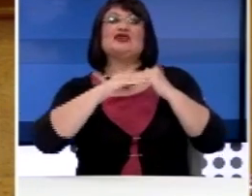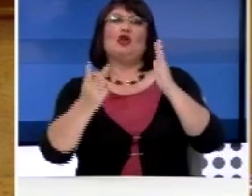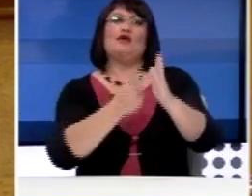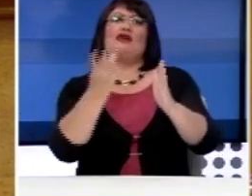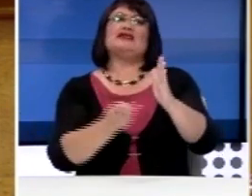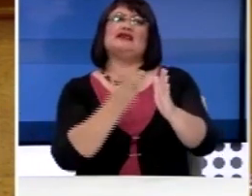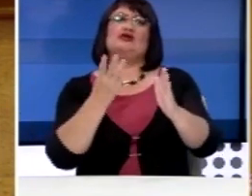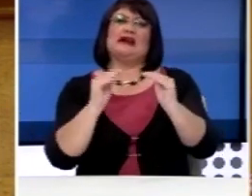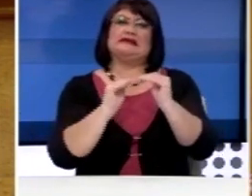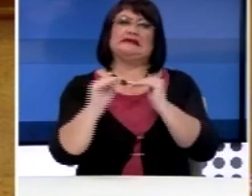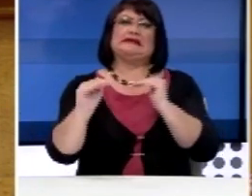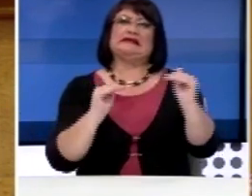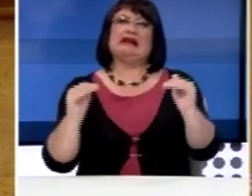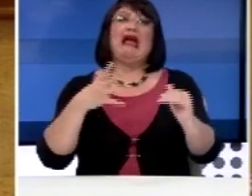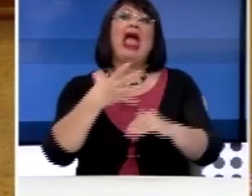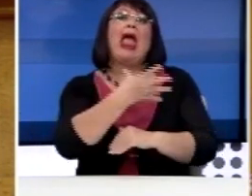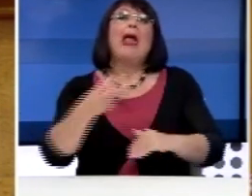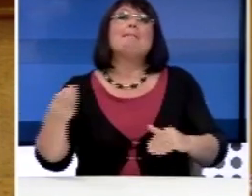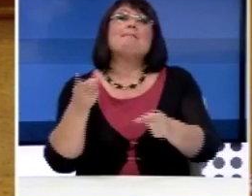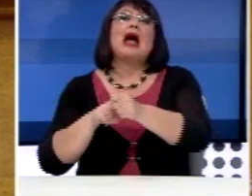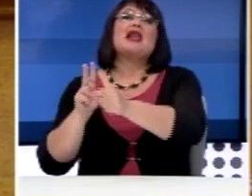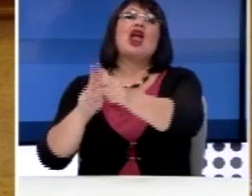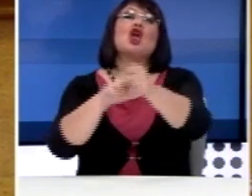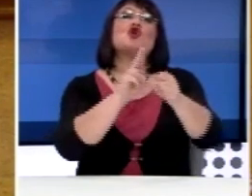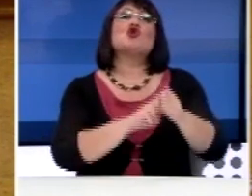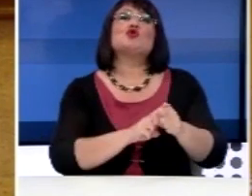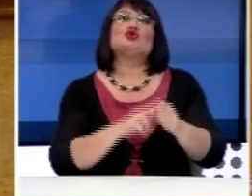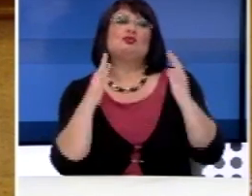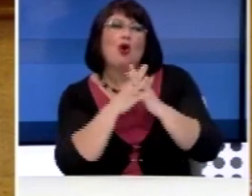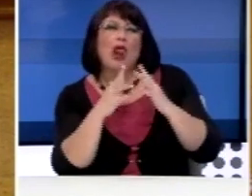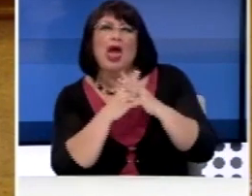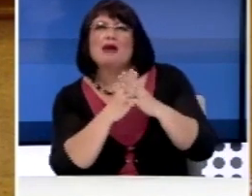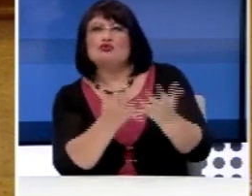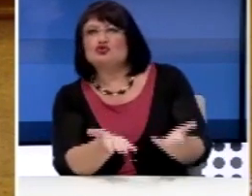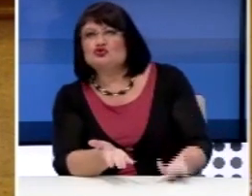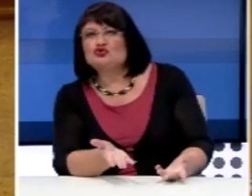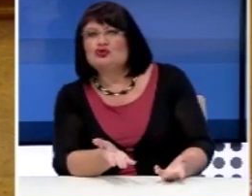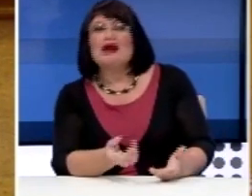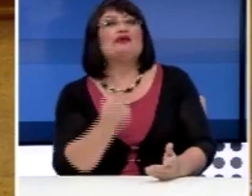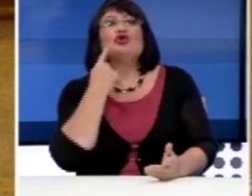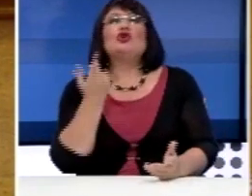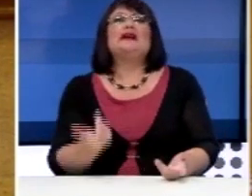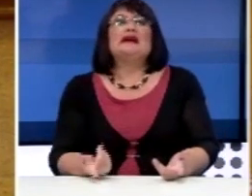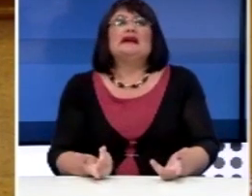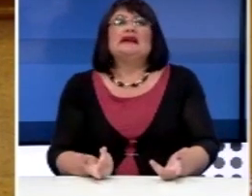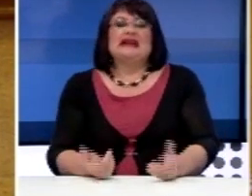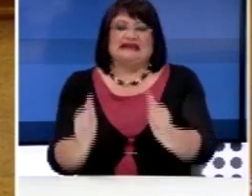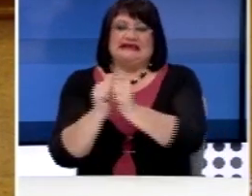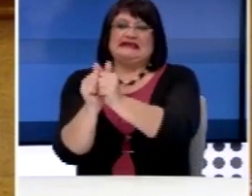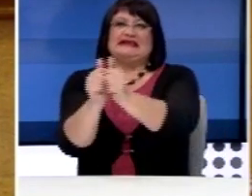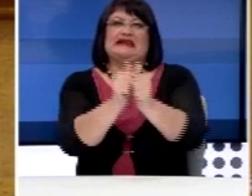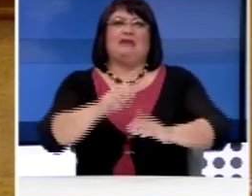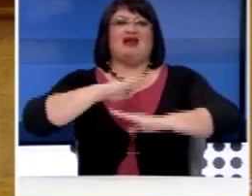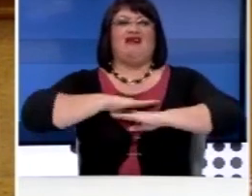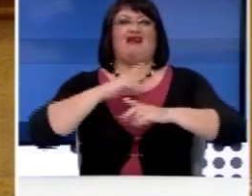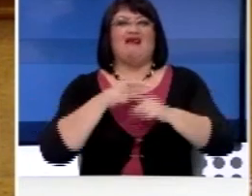2 και 3 φορές με το αίμα των λαών της περιοχής. Και η αλλαγή αυτή έχει τη σφραγίδα των συμμάχων του